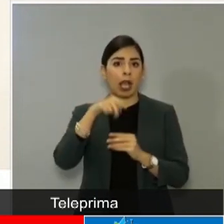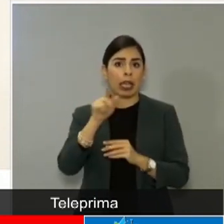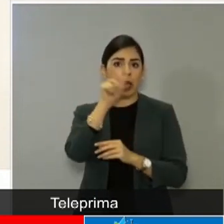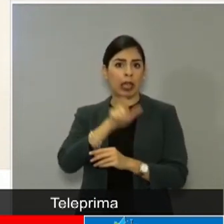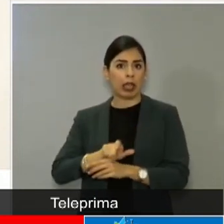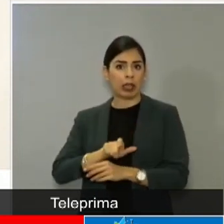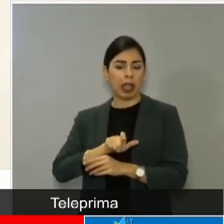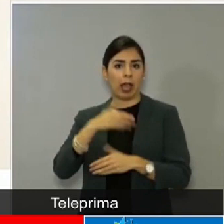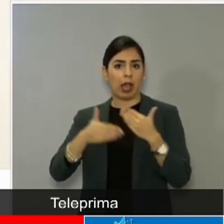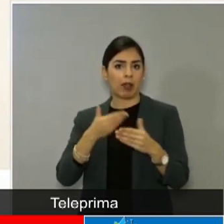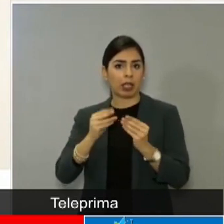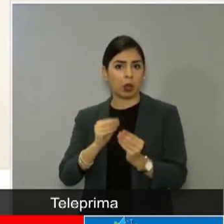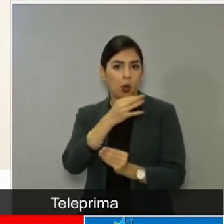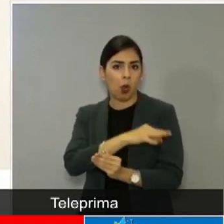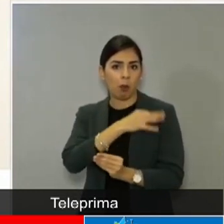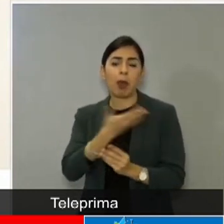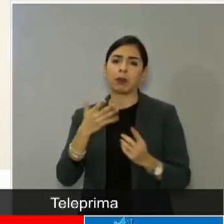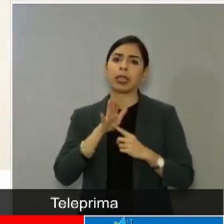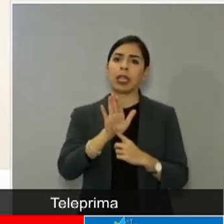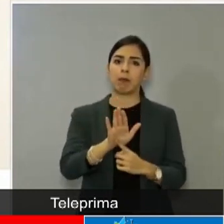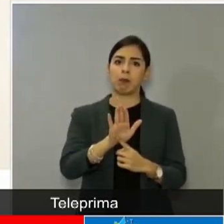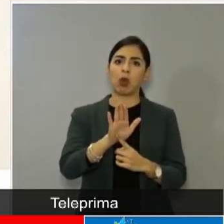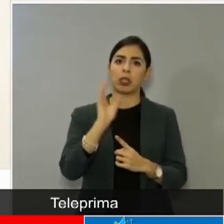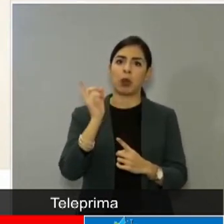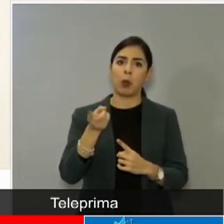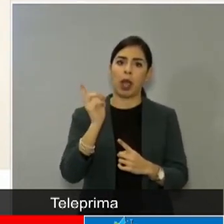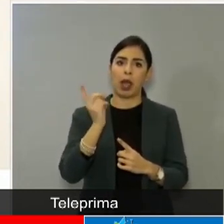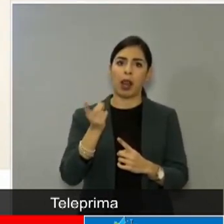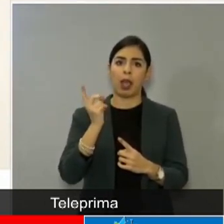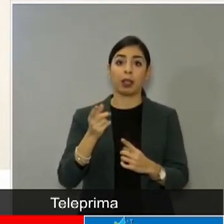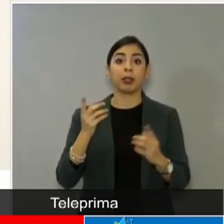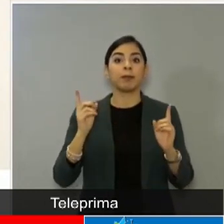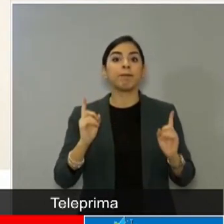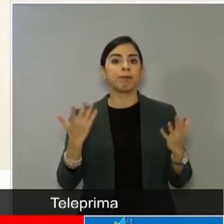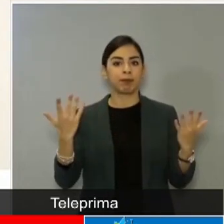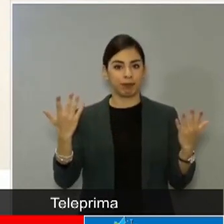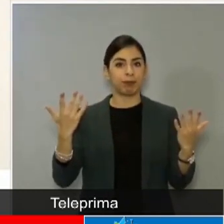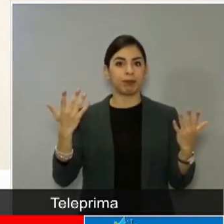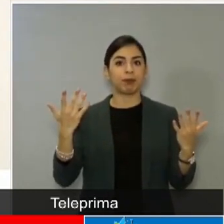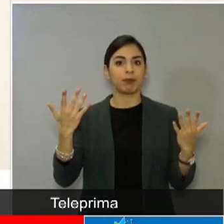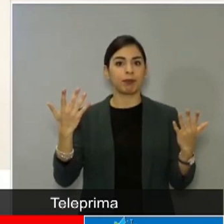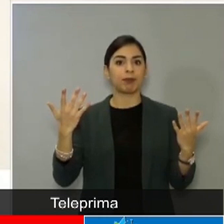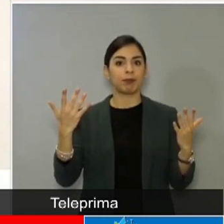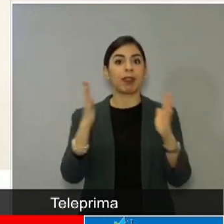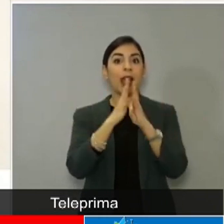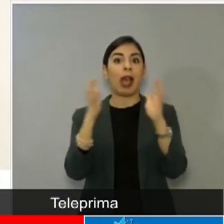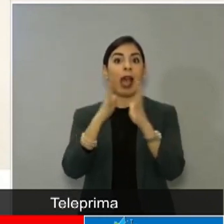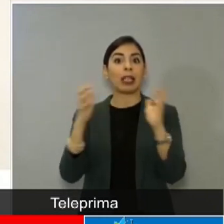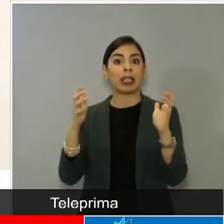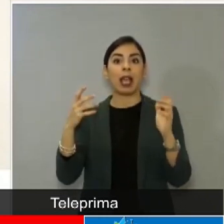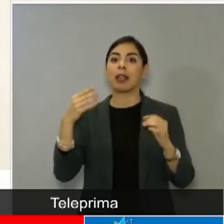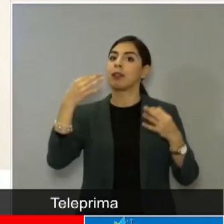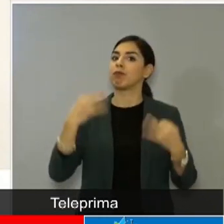giorni sono a dimostrarci che, nonostante i tagli imprevisti